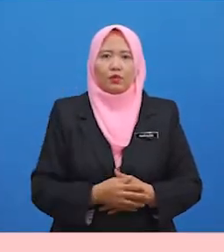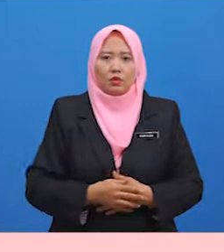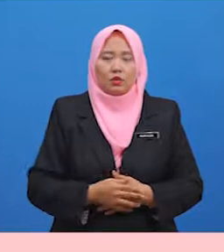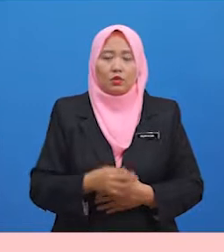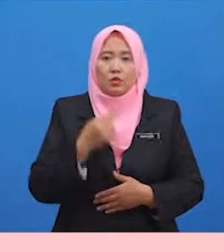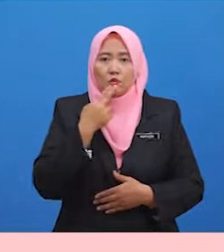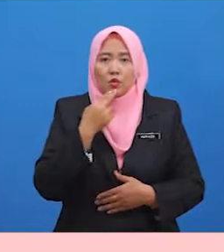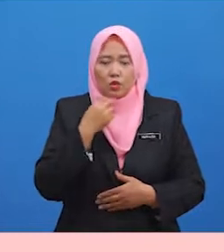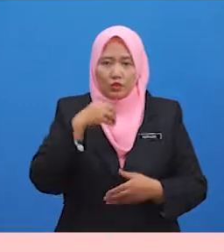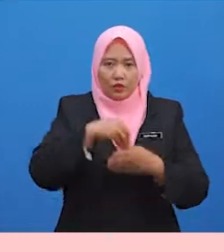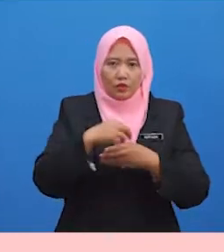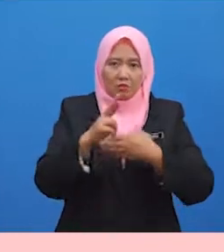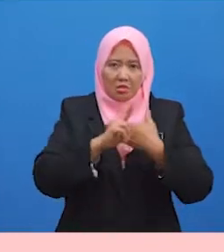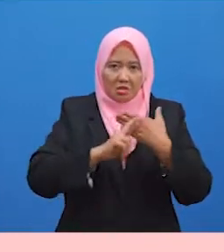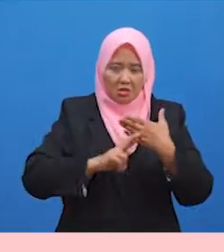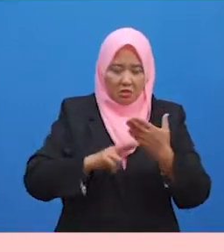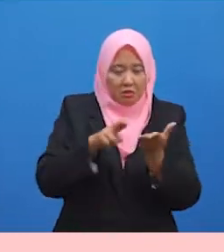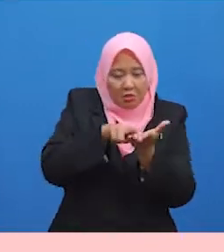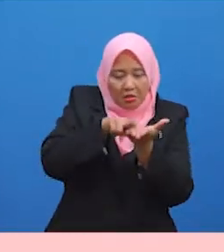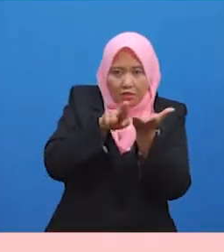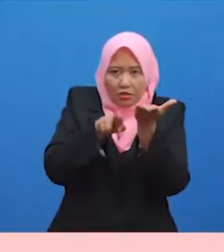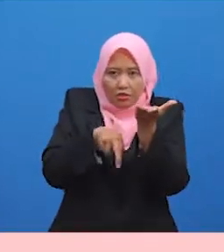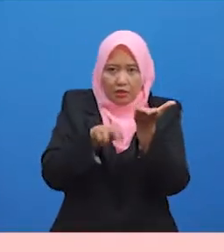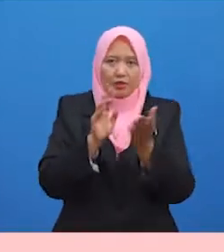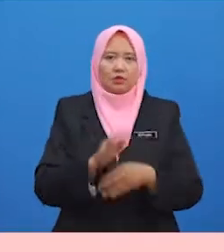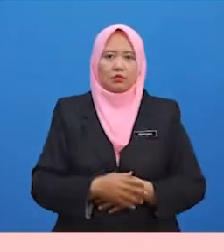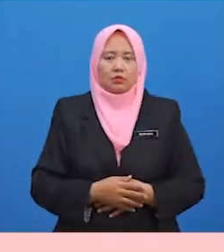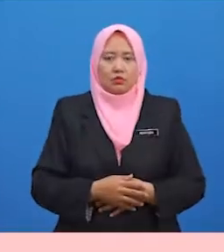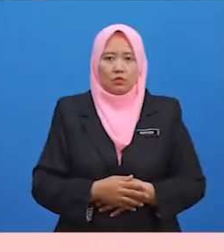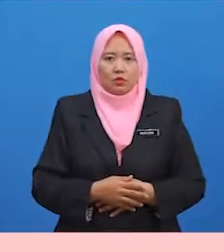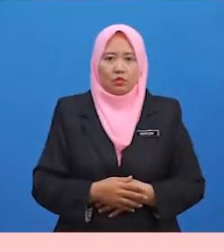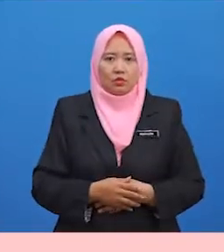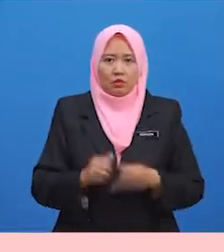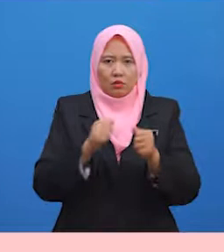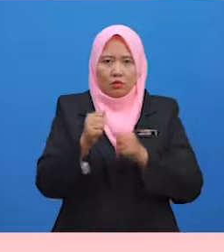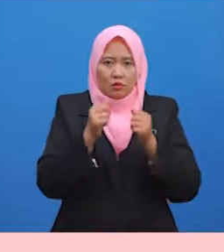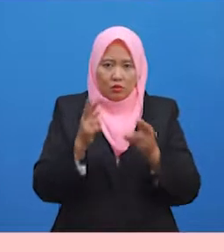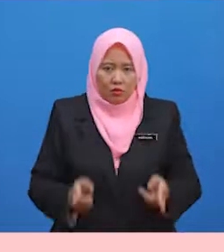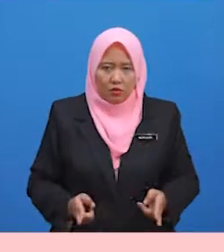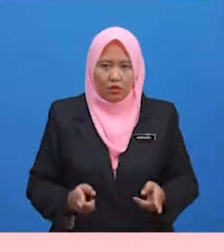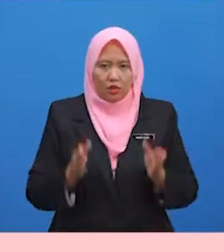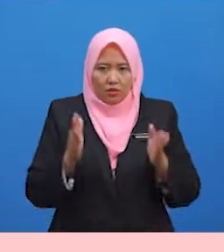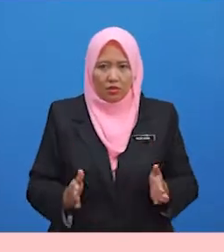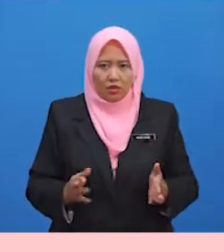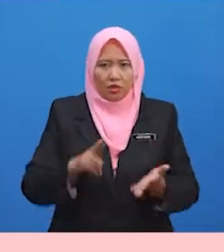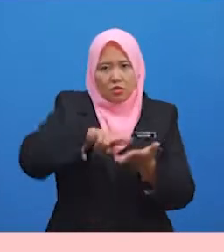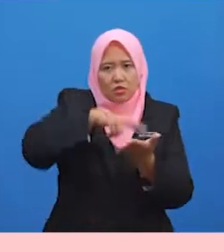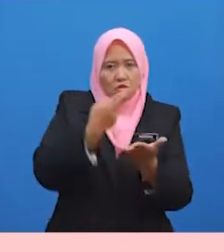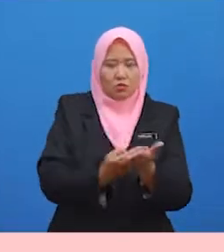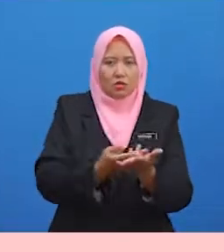darah menjadi rendah. Perkara ini akan boleh menyebabkan atlet rebah dan tidak sedarkan diri.